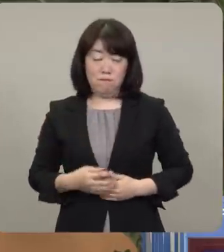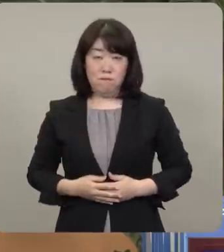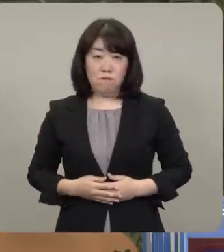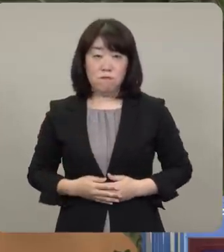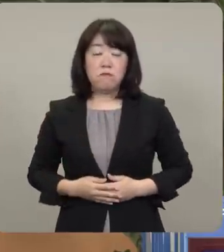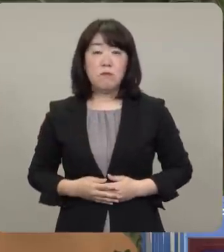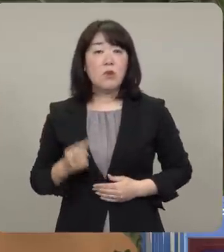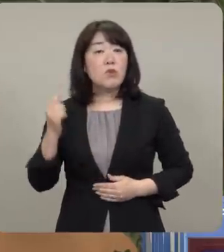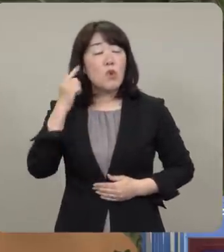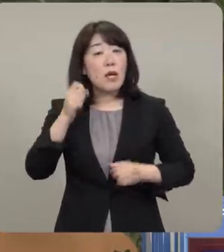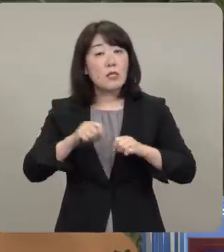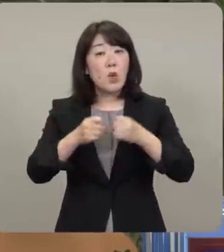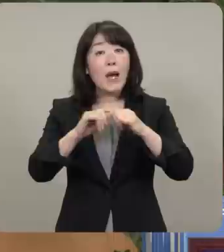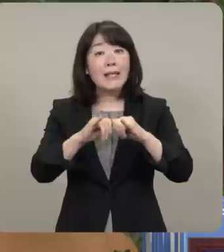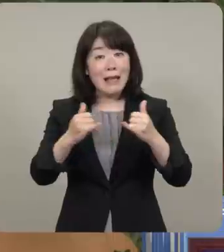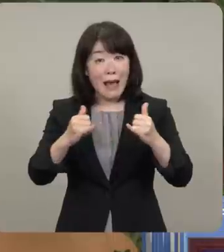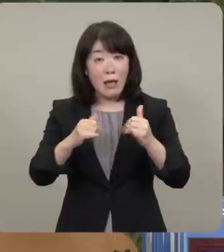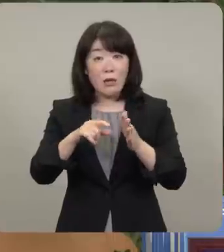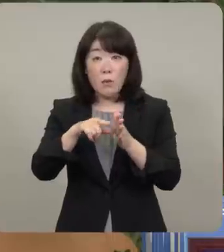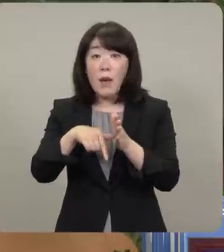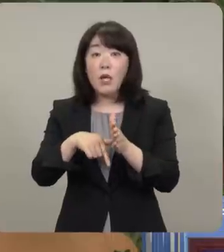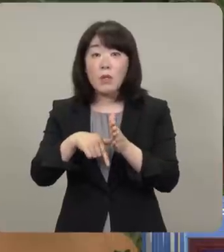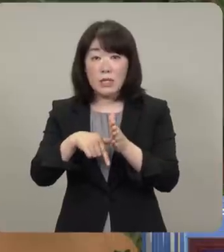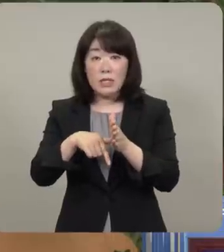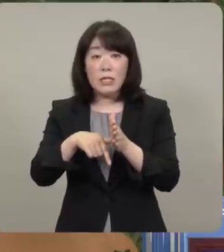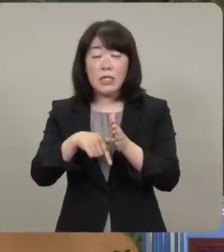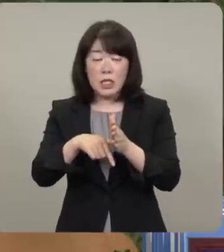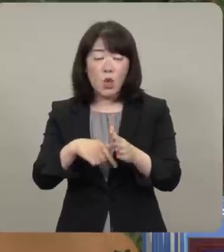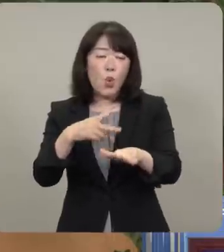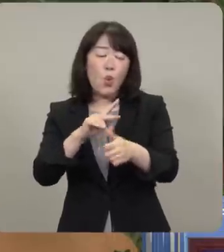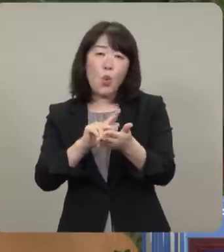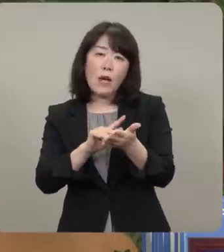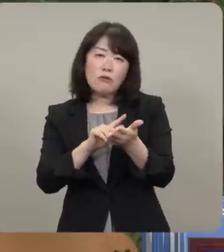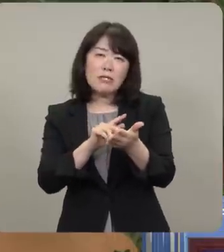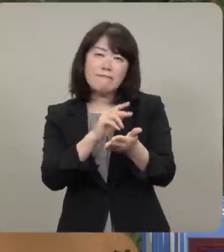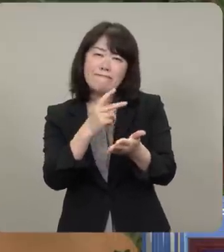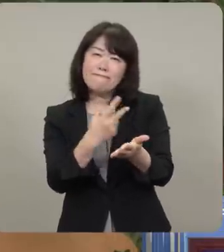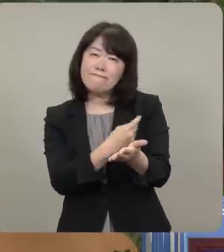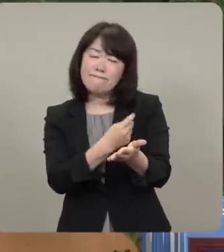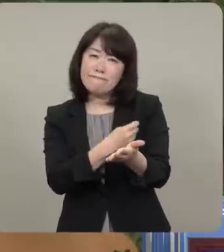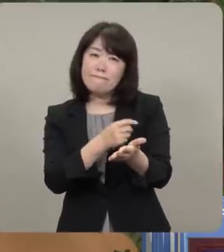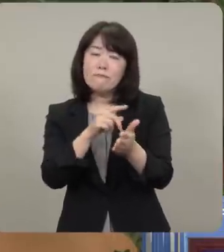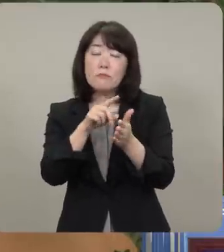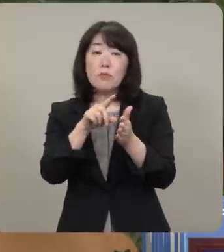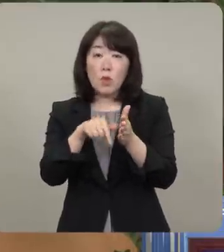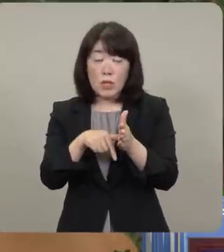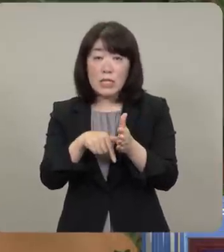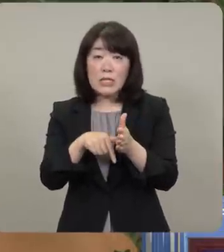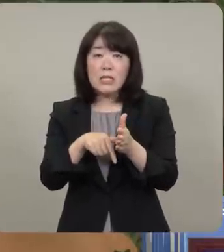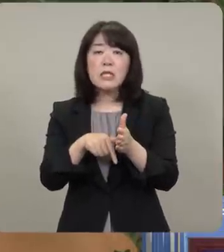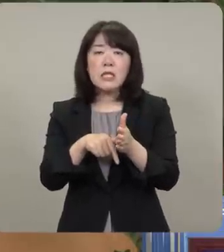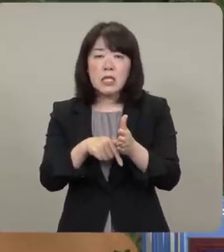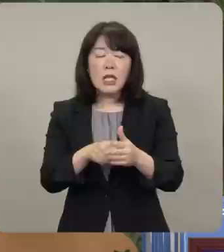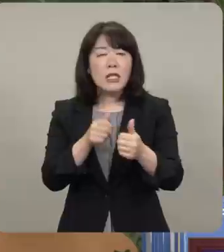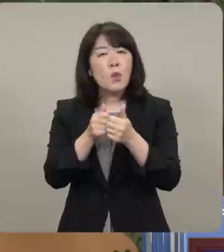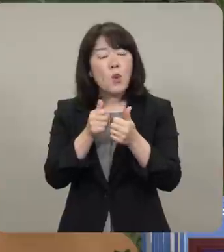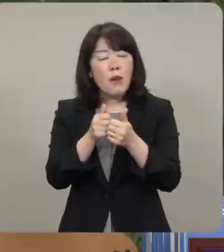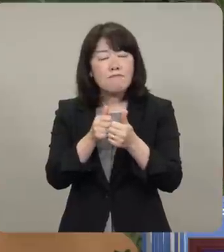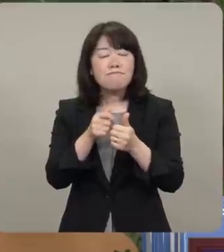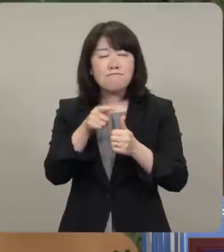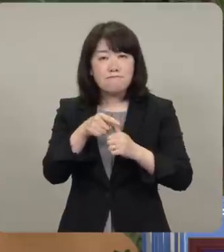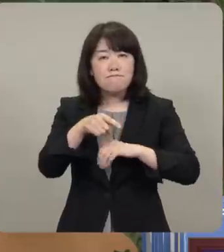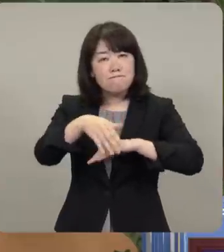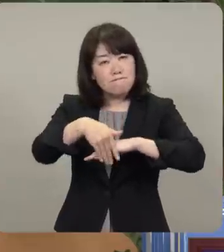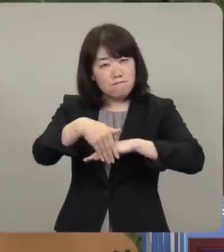障害のある方についてはワクチンに関する相談窓口について電話だけでなく